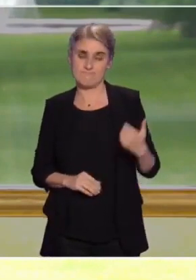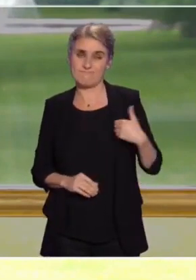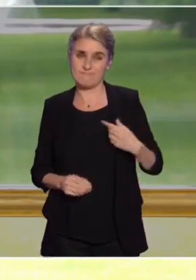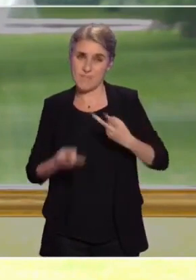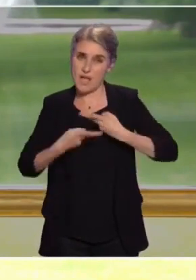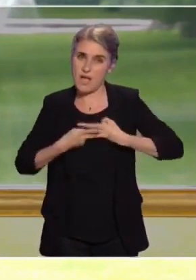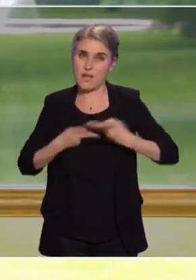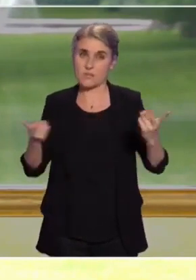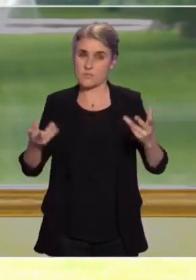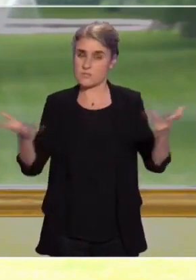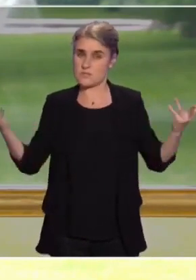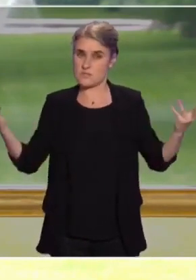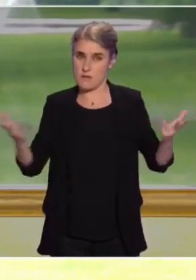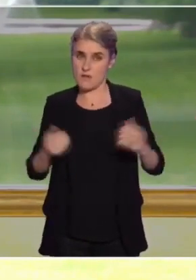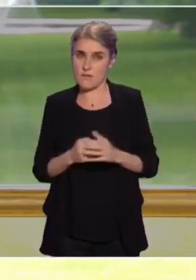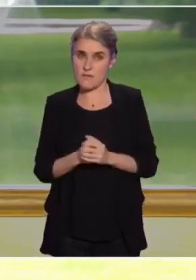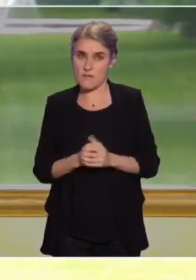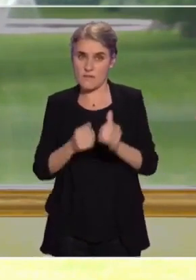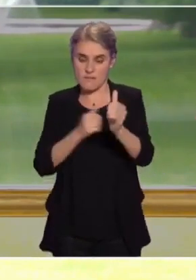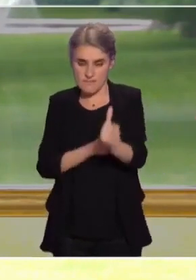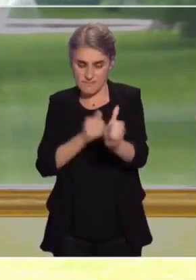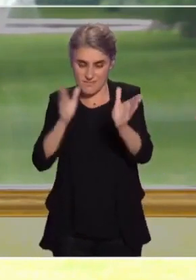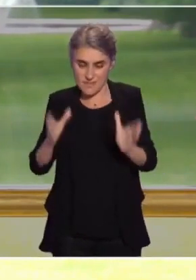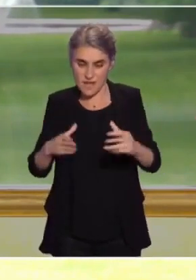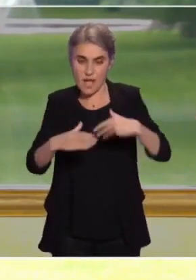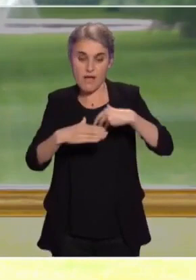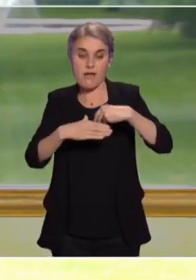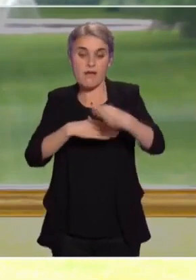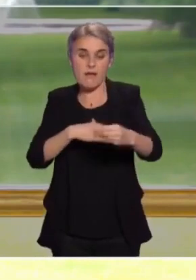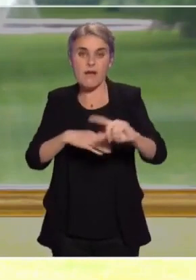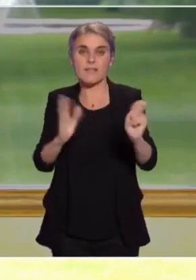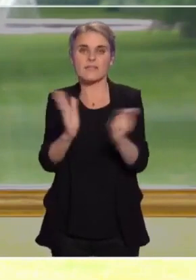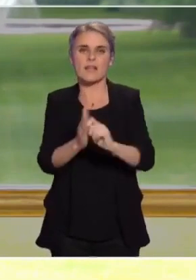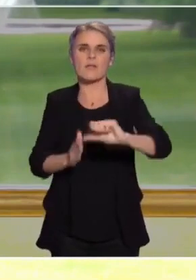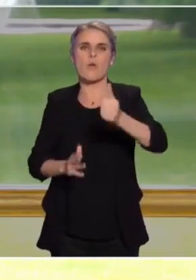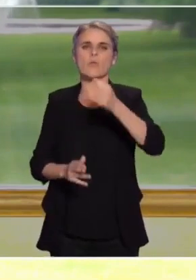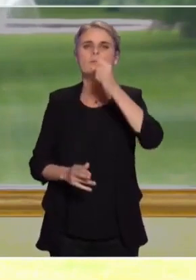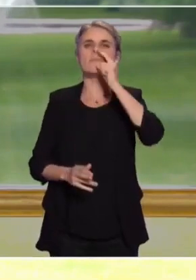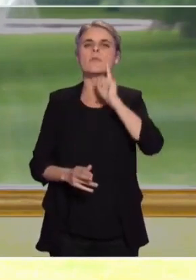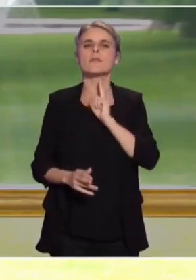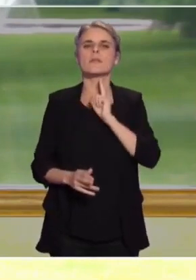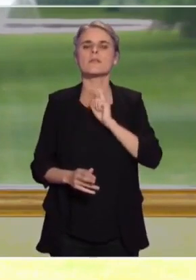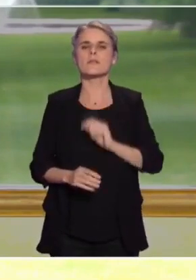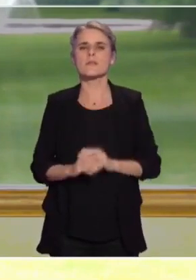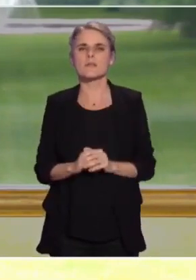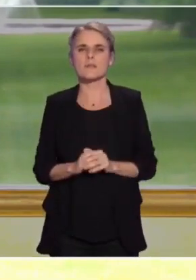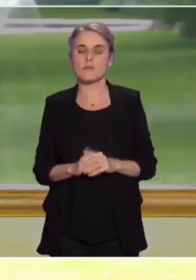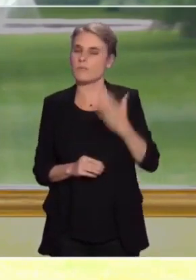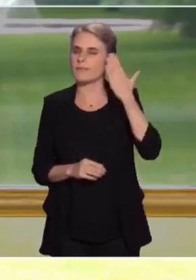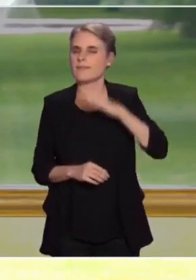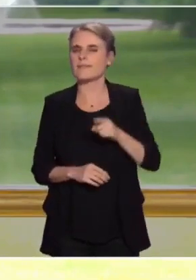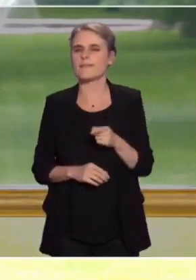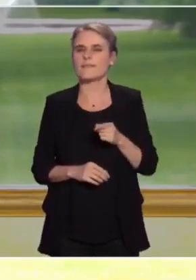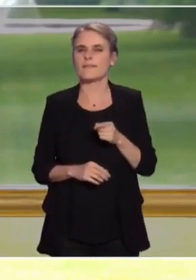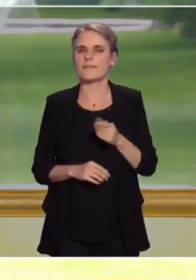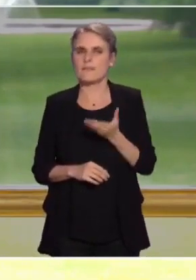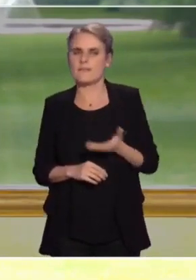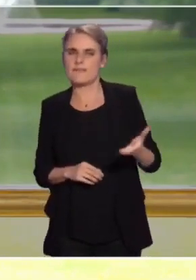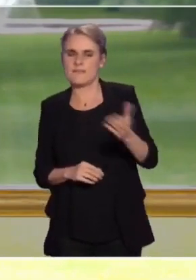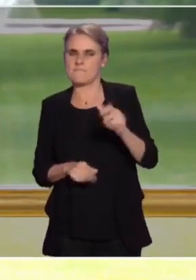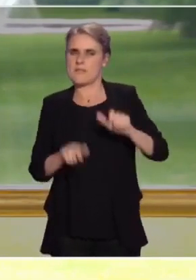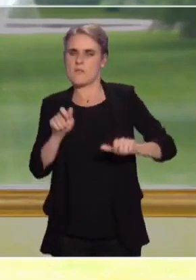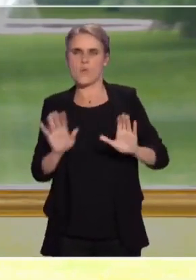une sortie du confinement à partir du 11 mai je sais que beaucoup alors le